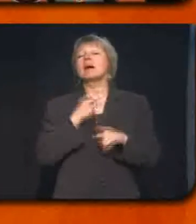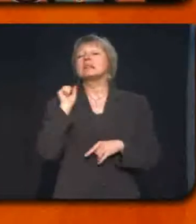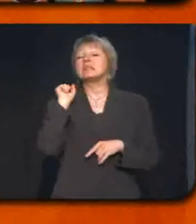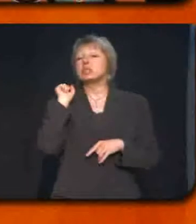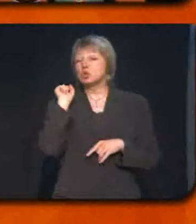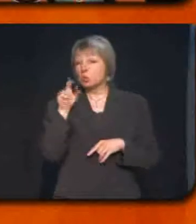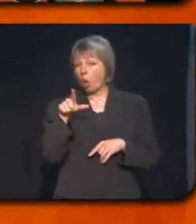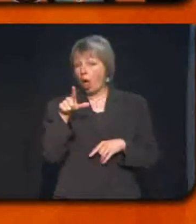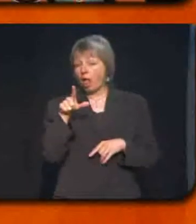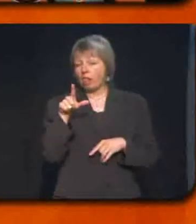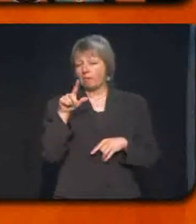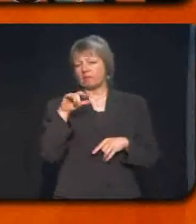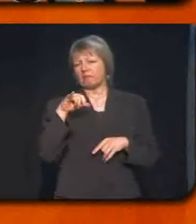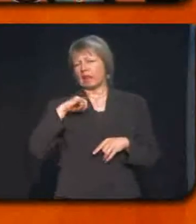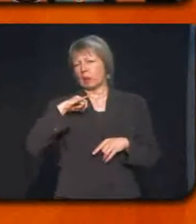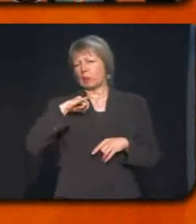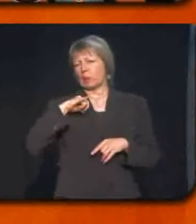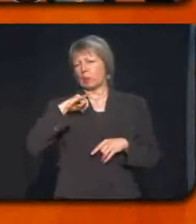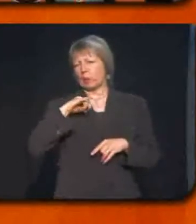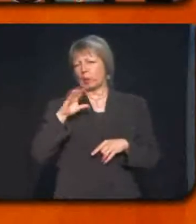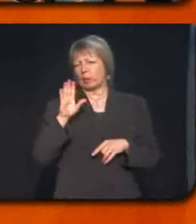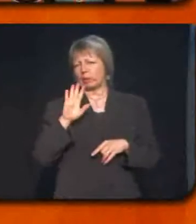der ist irgendwie so grünlich